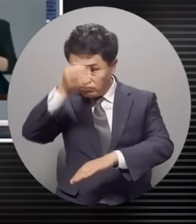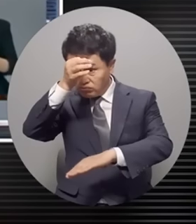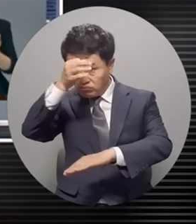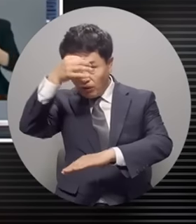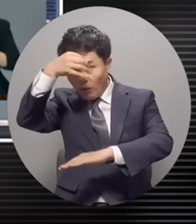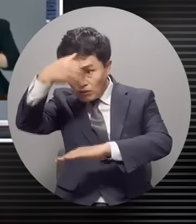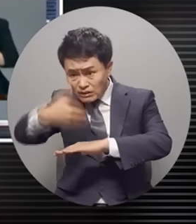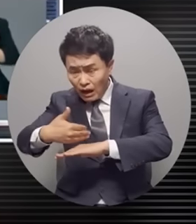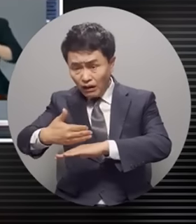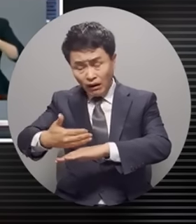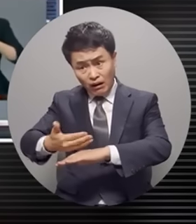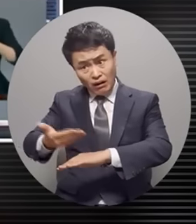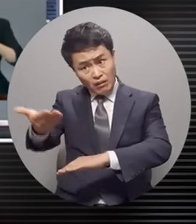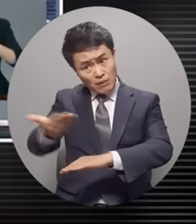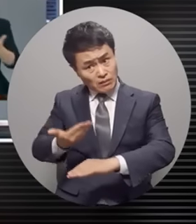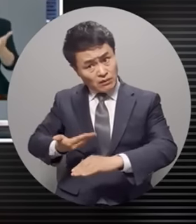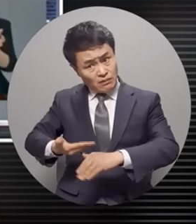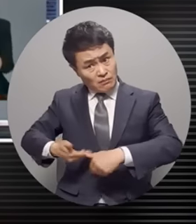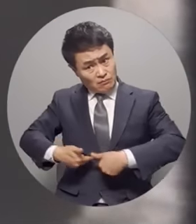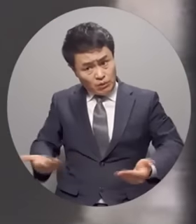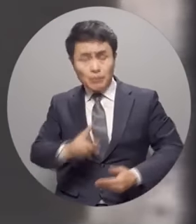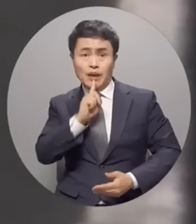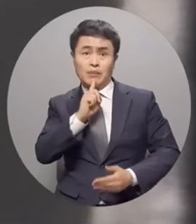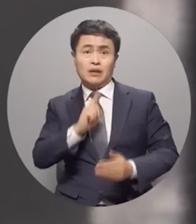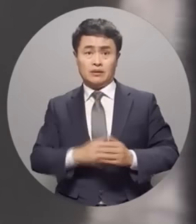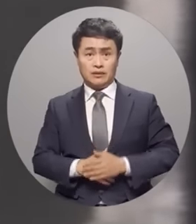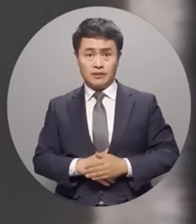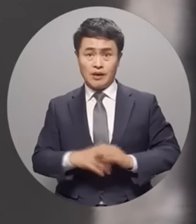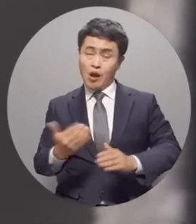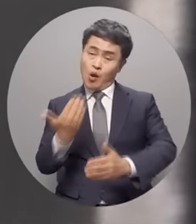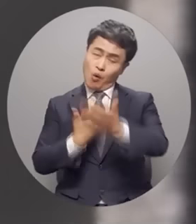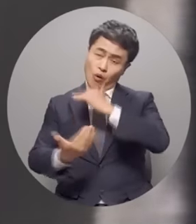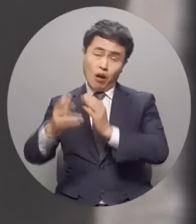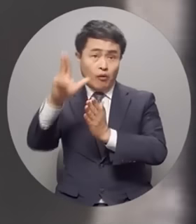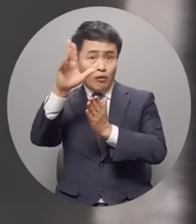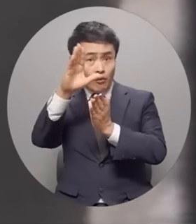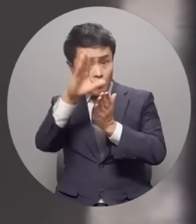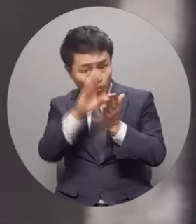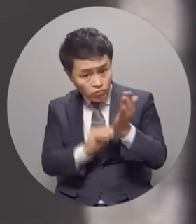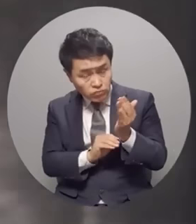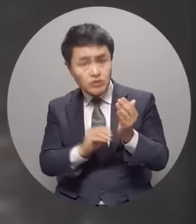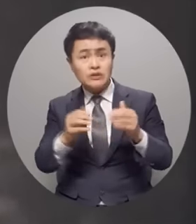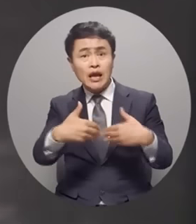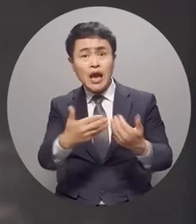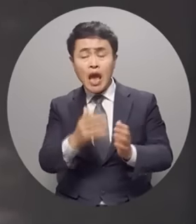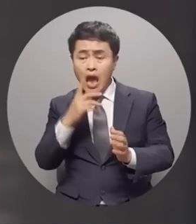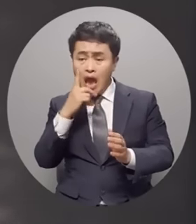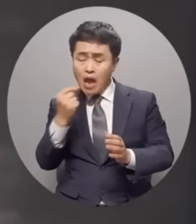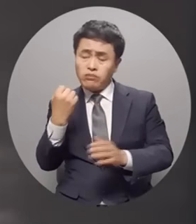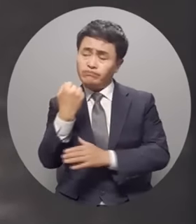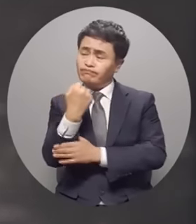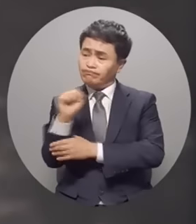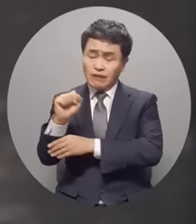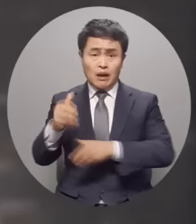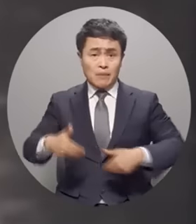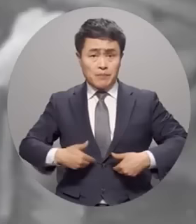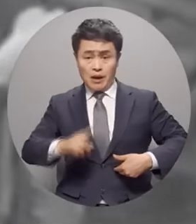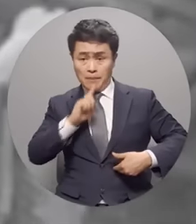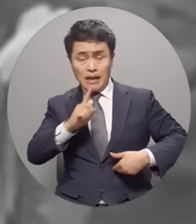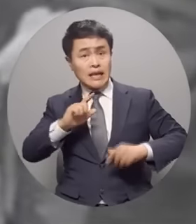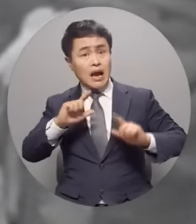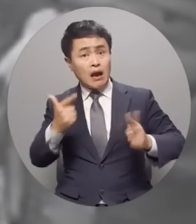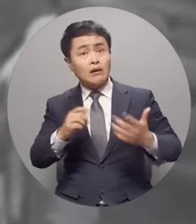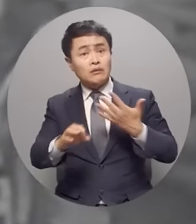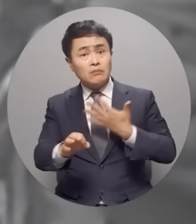필요가 없다는 취지로 말을 이어갔습니다. 과거사 문제에 대해 일본이 또 고개를 돌리고 필요한 말을 하지